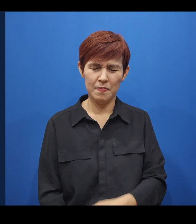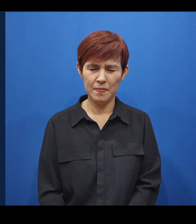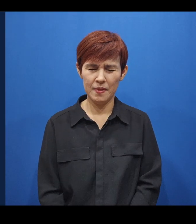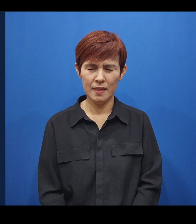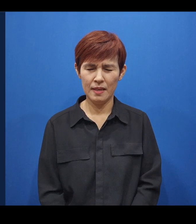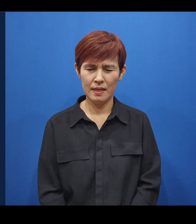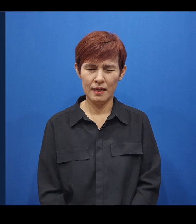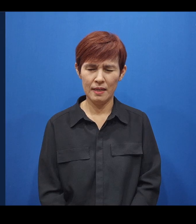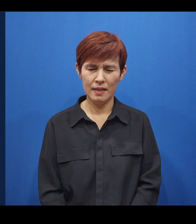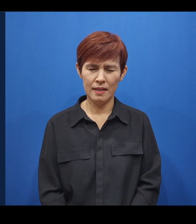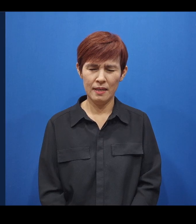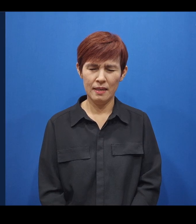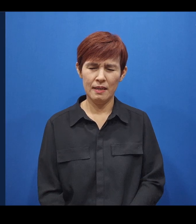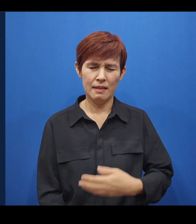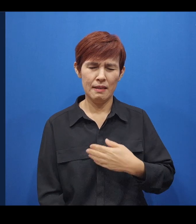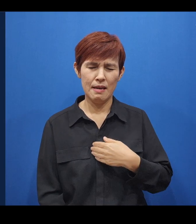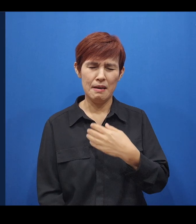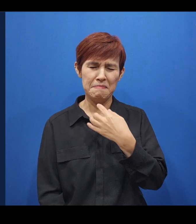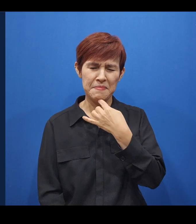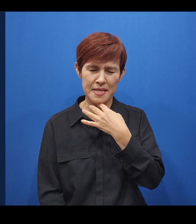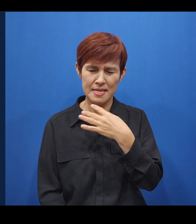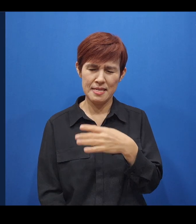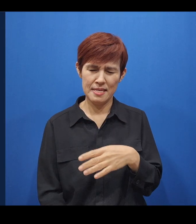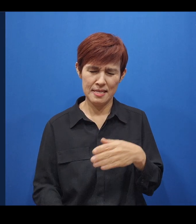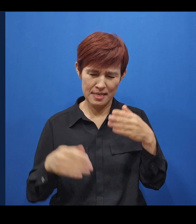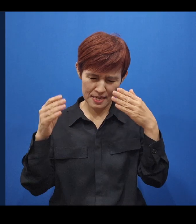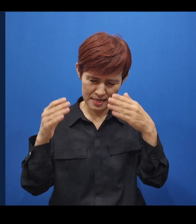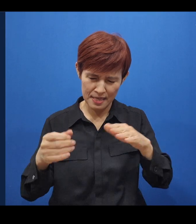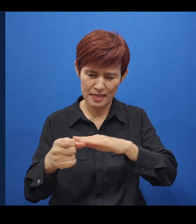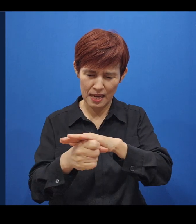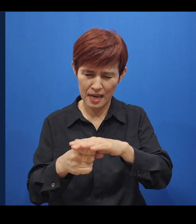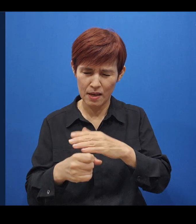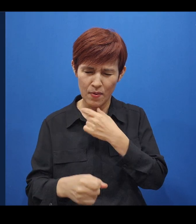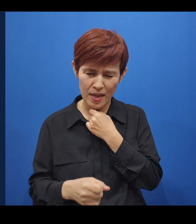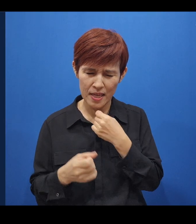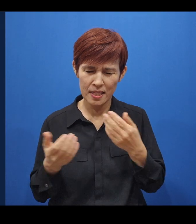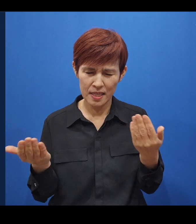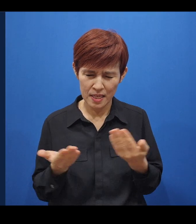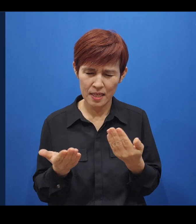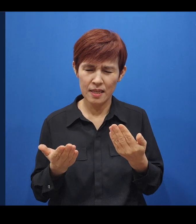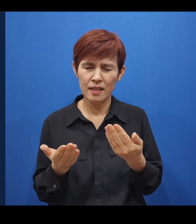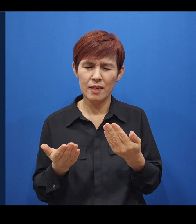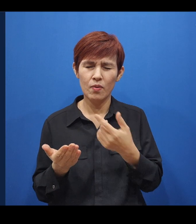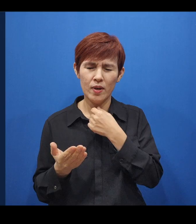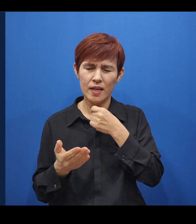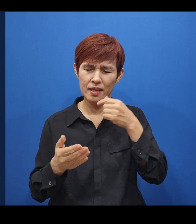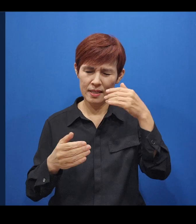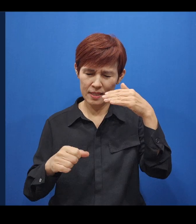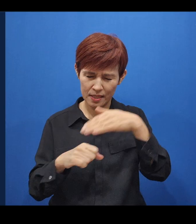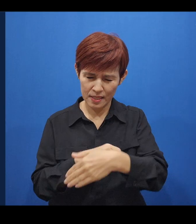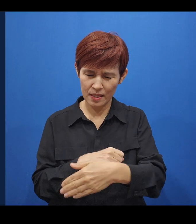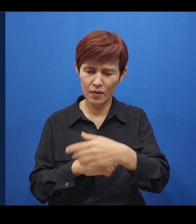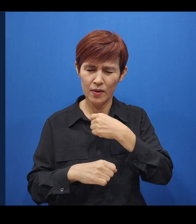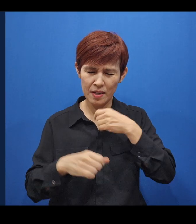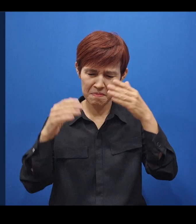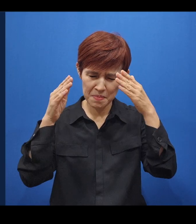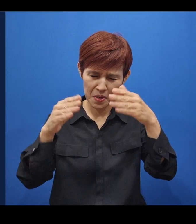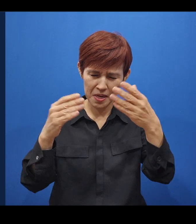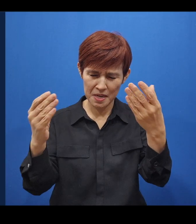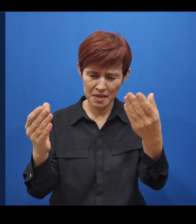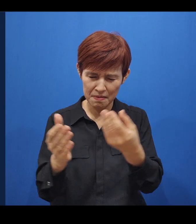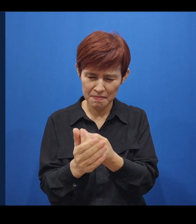미워합니다. 나만 그저 죽도록 사랑하고 있었습니다. 내가 원하는 일, 내가 원하는 방향, 내가 원하는